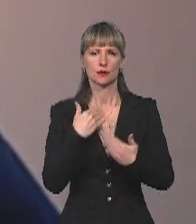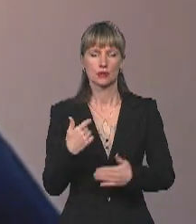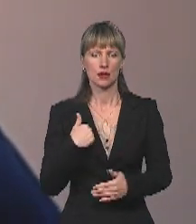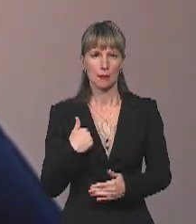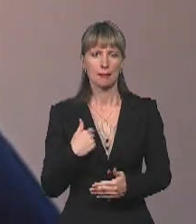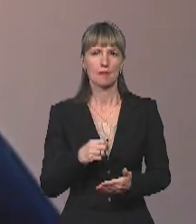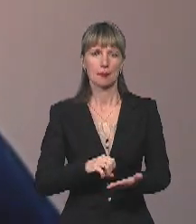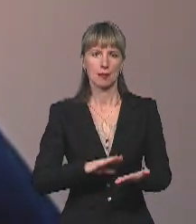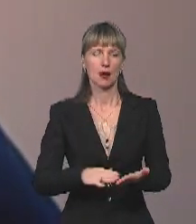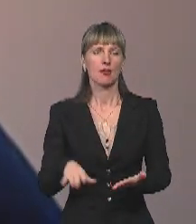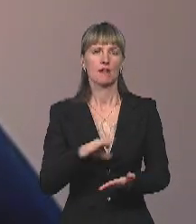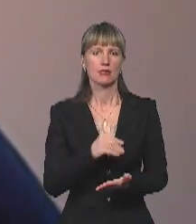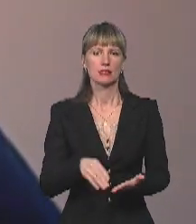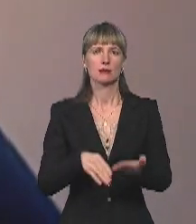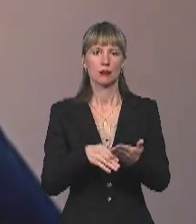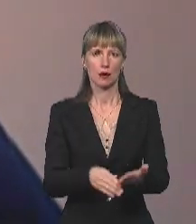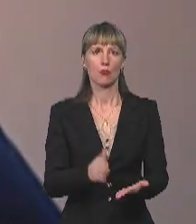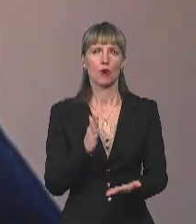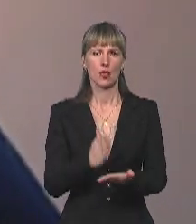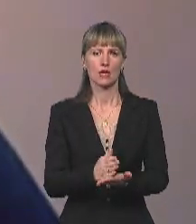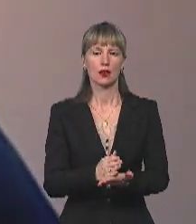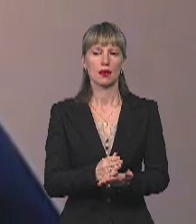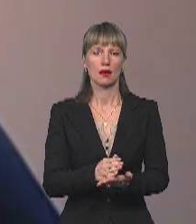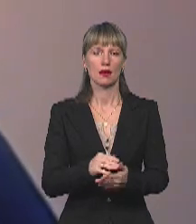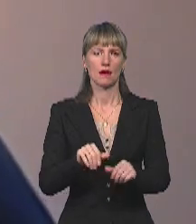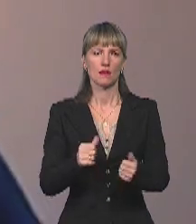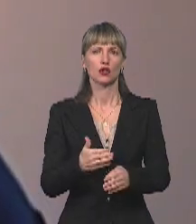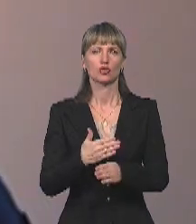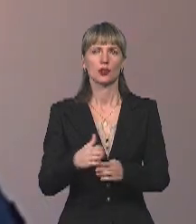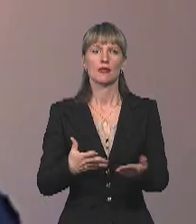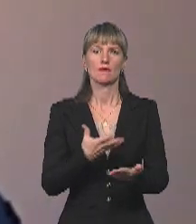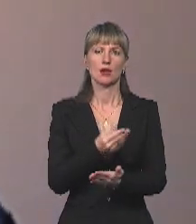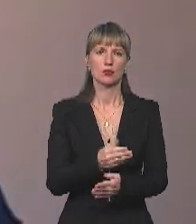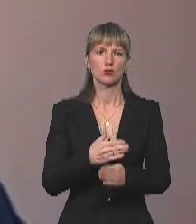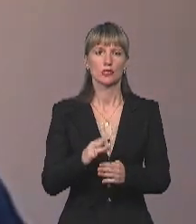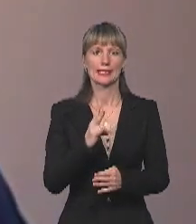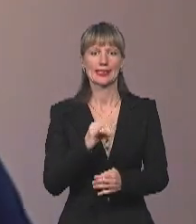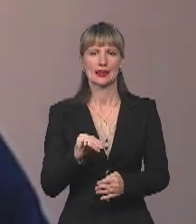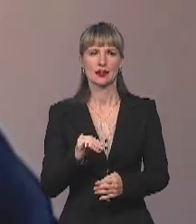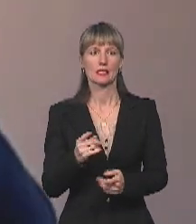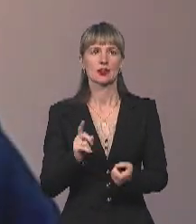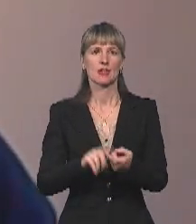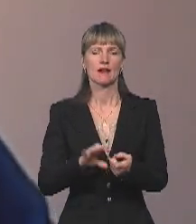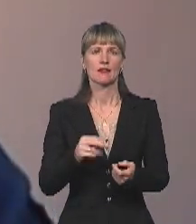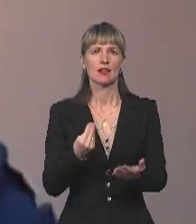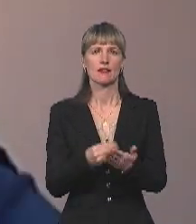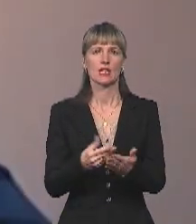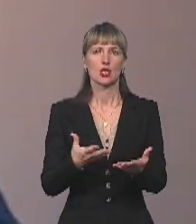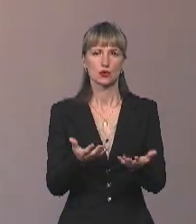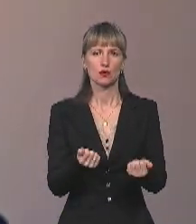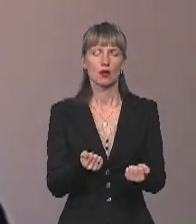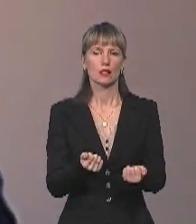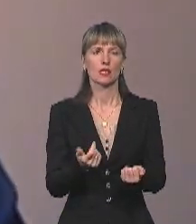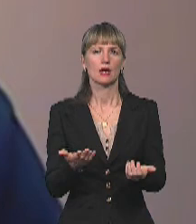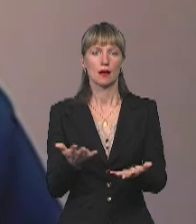всім допомога нарахована. Частині вона виплачена, частині ні. Це залежить від фінансування, яке